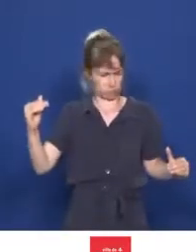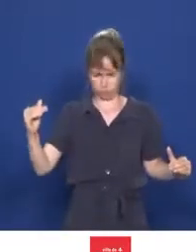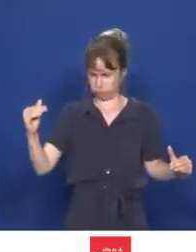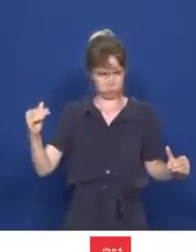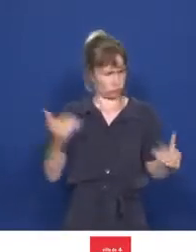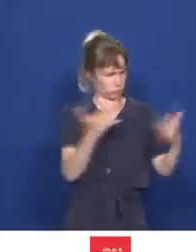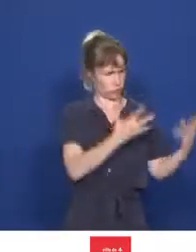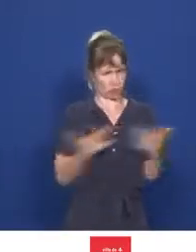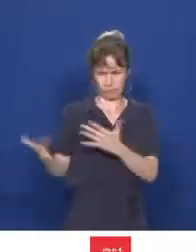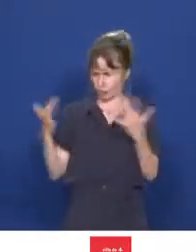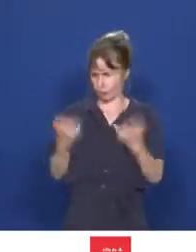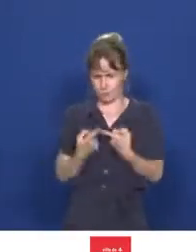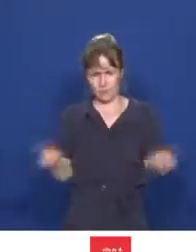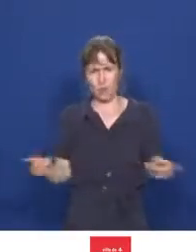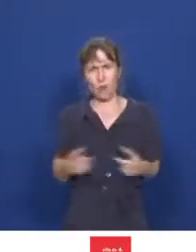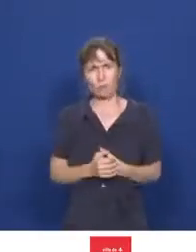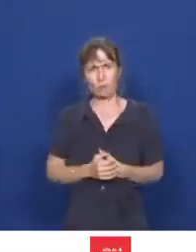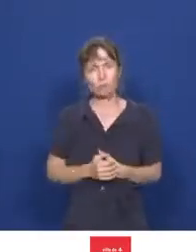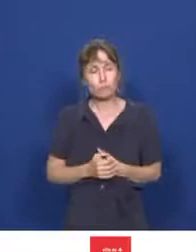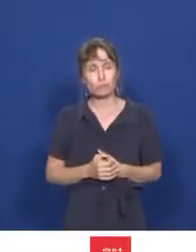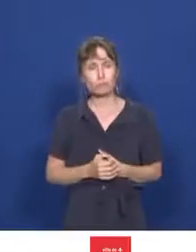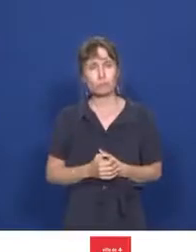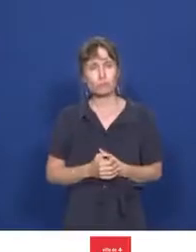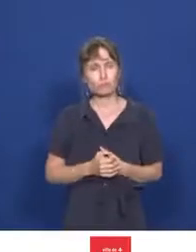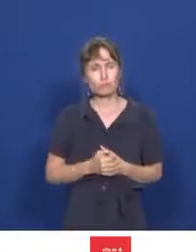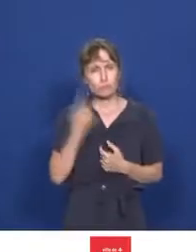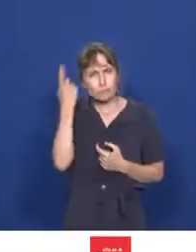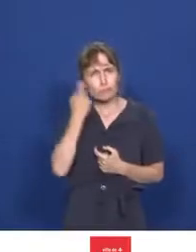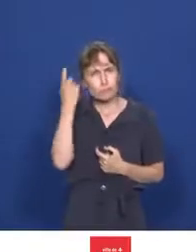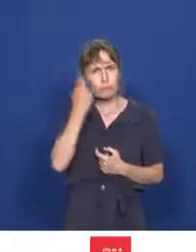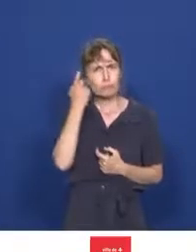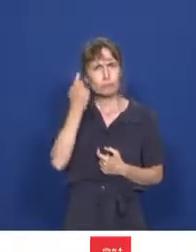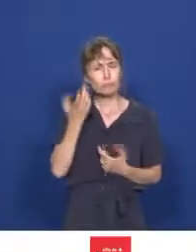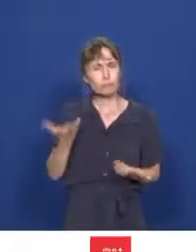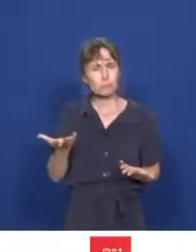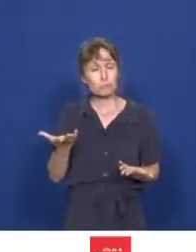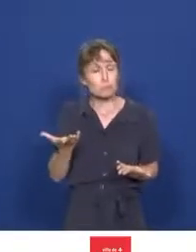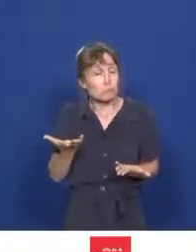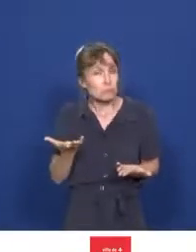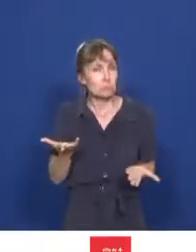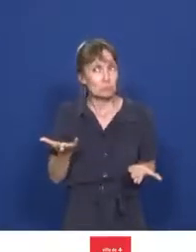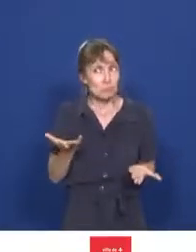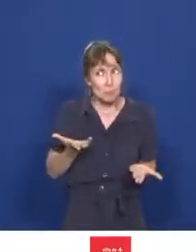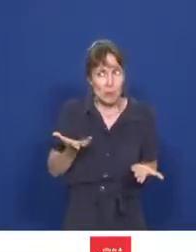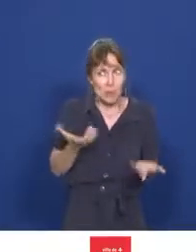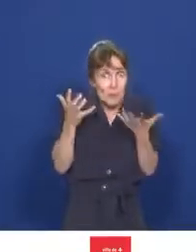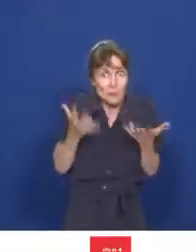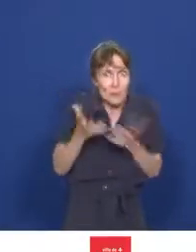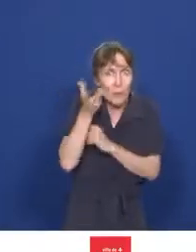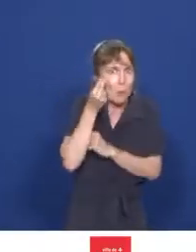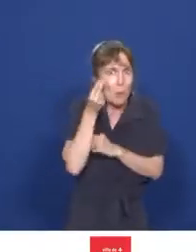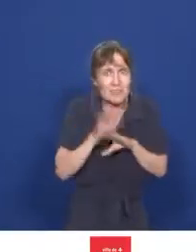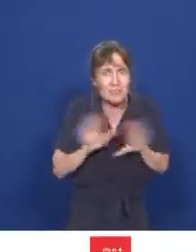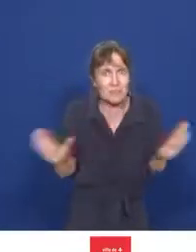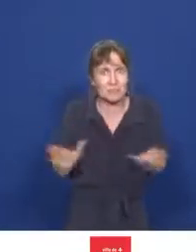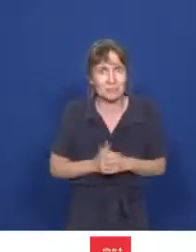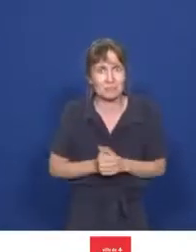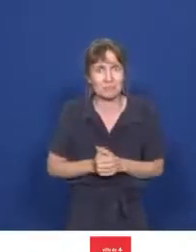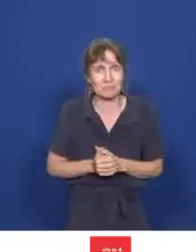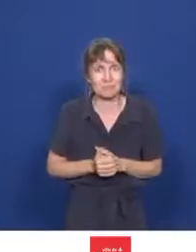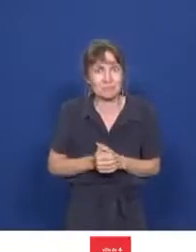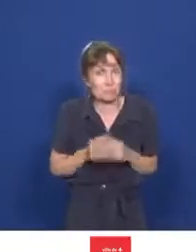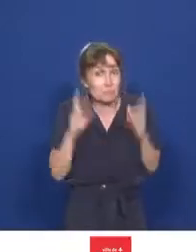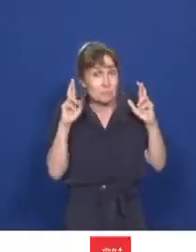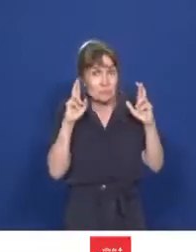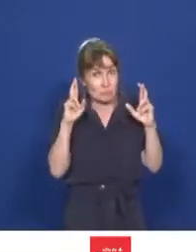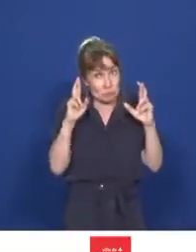importants, et deuxièmement les crèches, mais je ne demande qu'à comprendre les résultats, et j'espère qu'on est bien